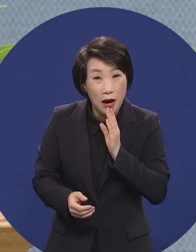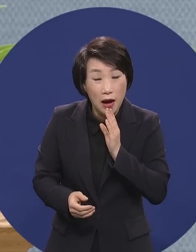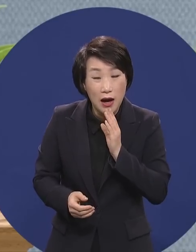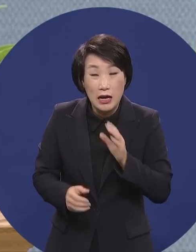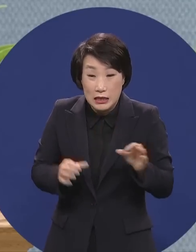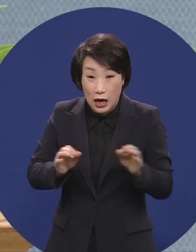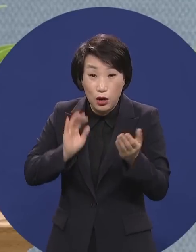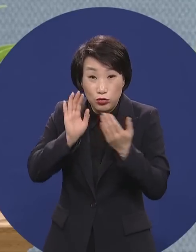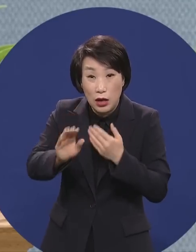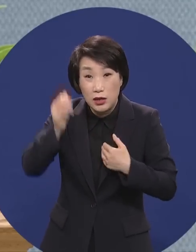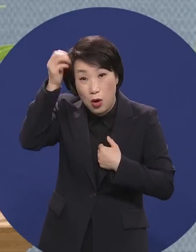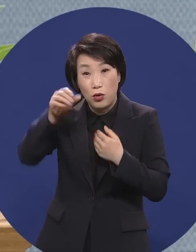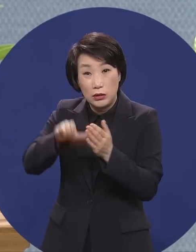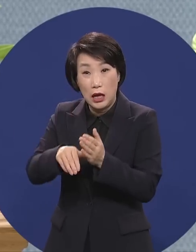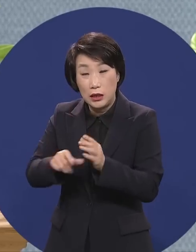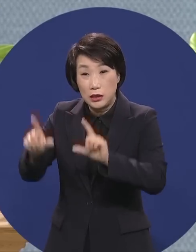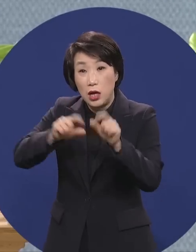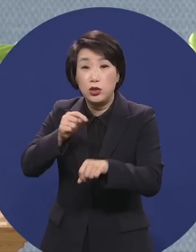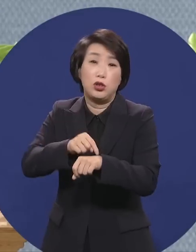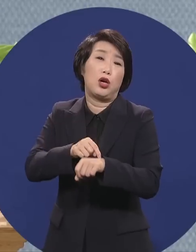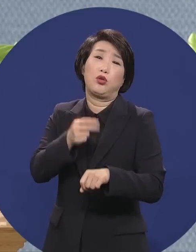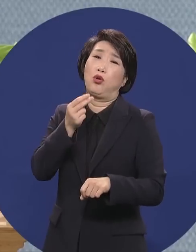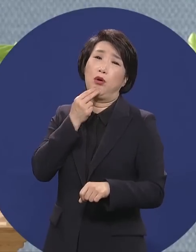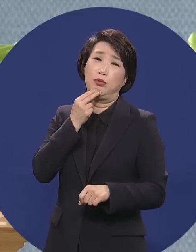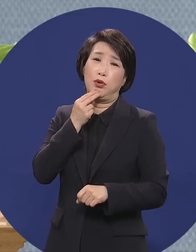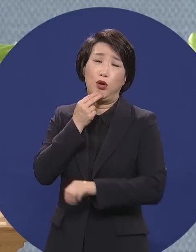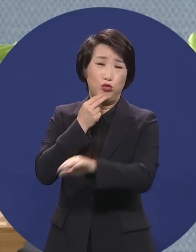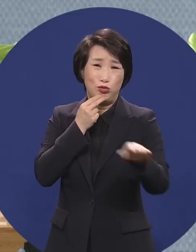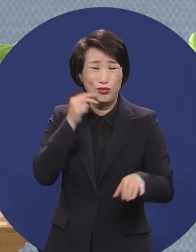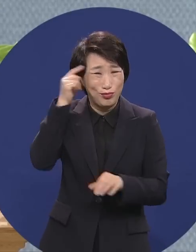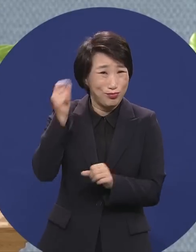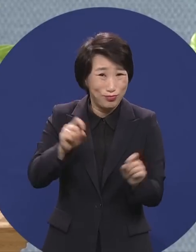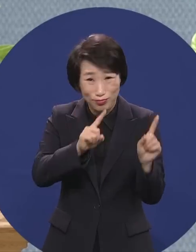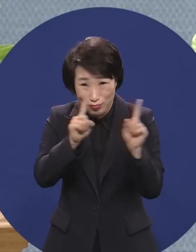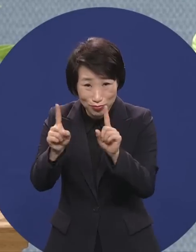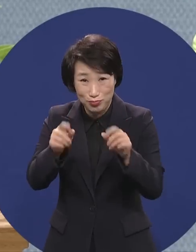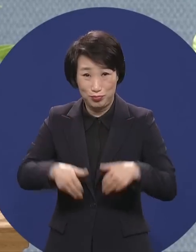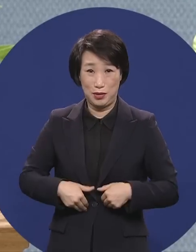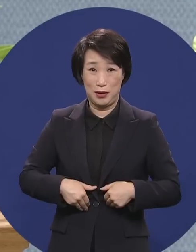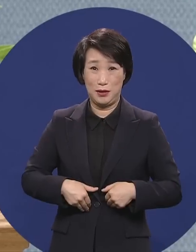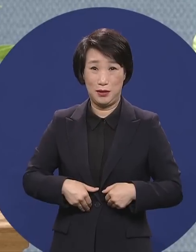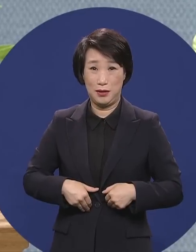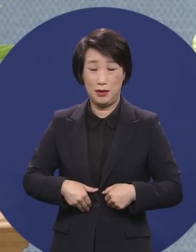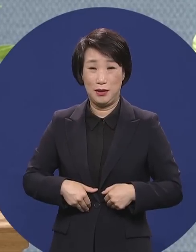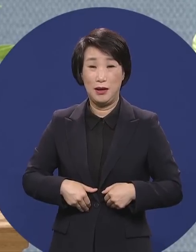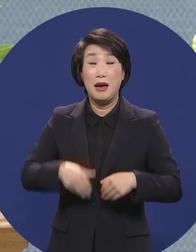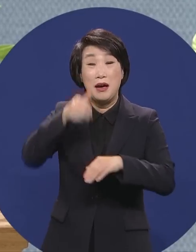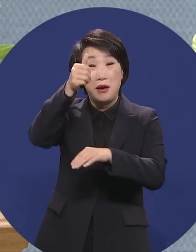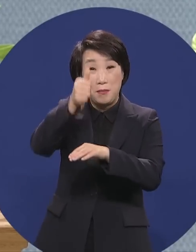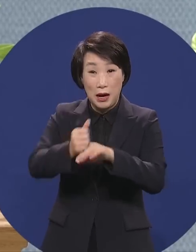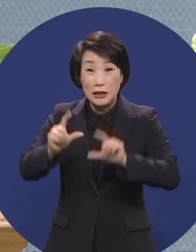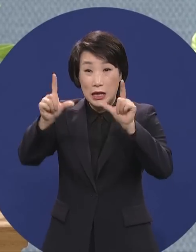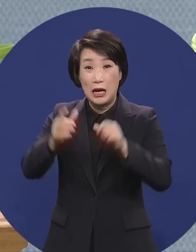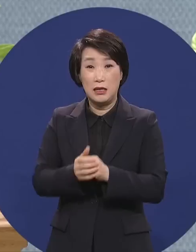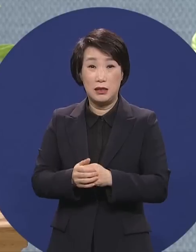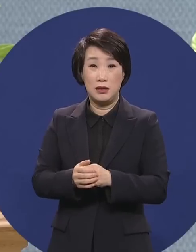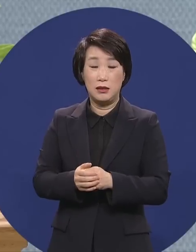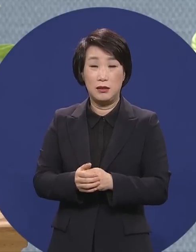내 영혼의 때를 위해 살 시간이 없습니다. 정신 바짝 차려야 합니다. 최후의 날이 오기